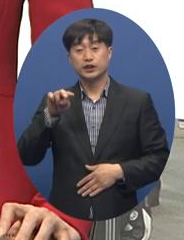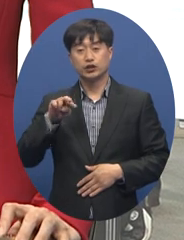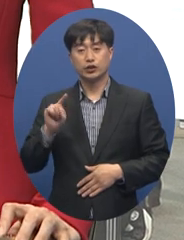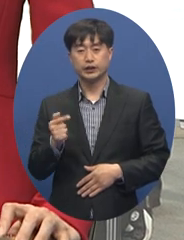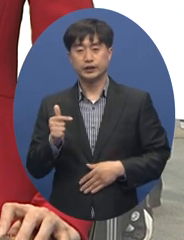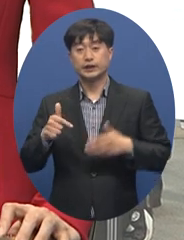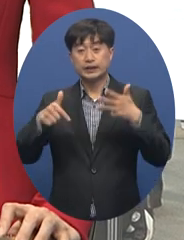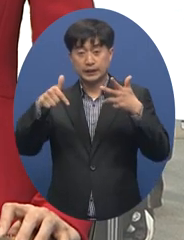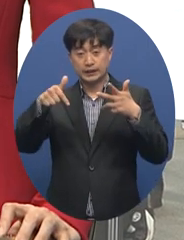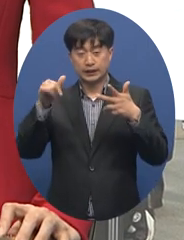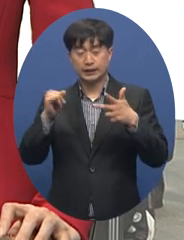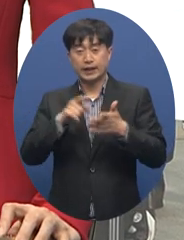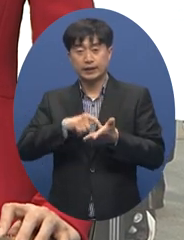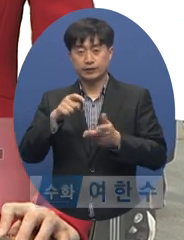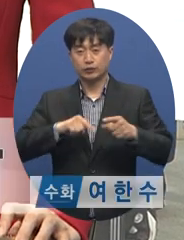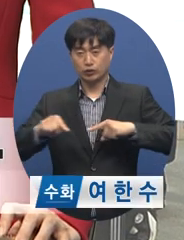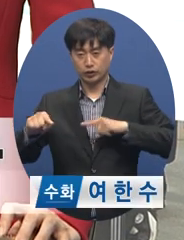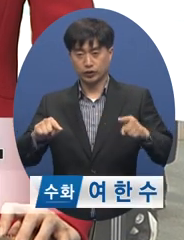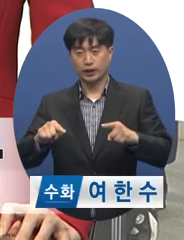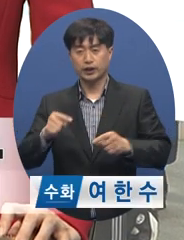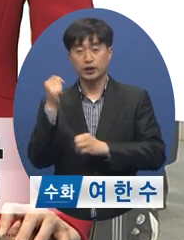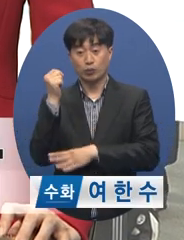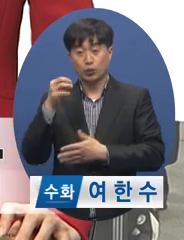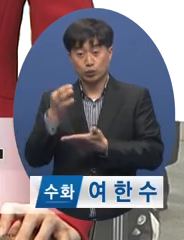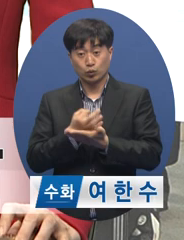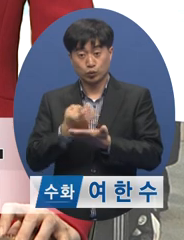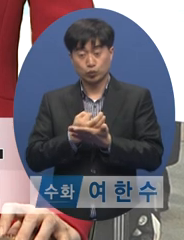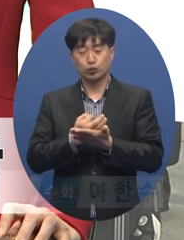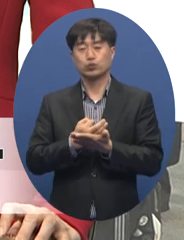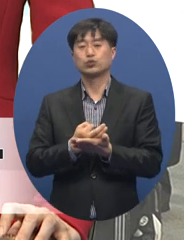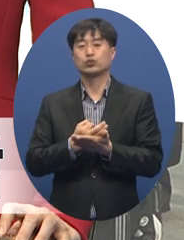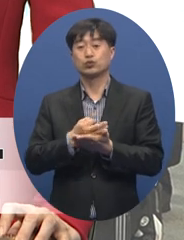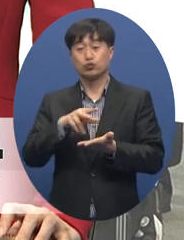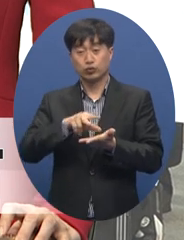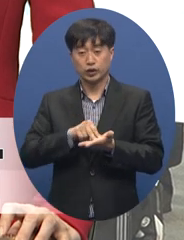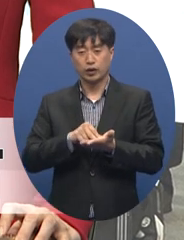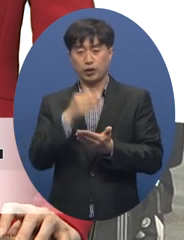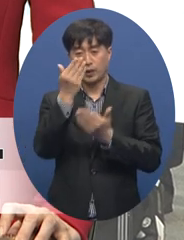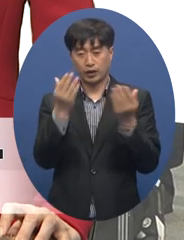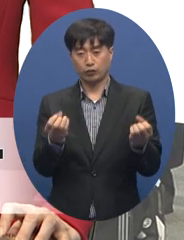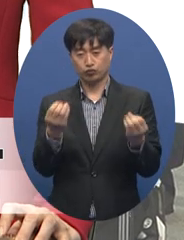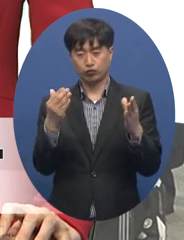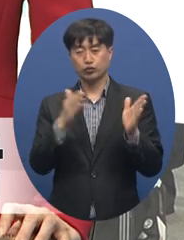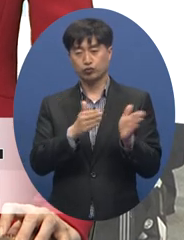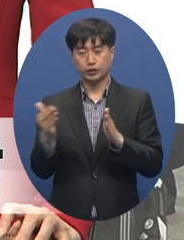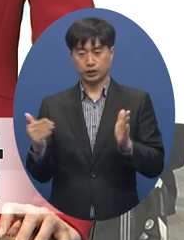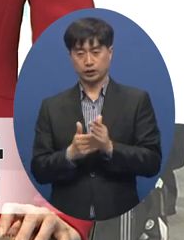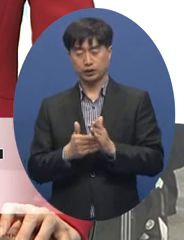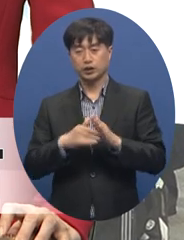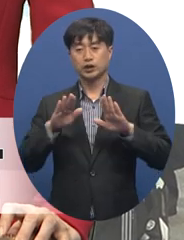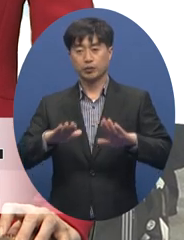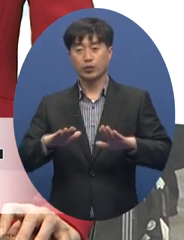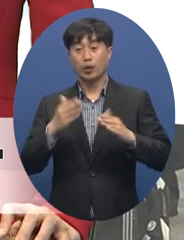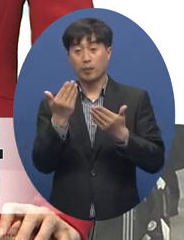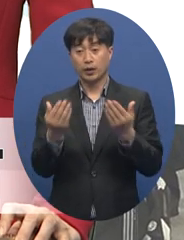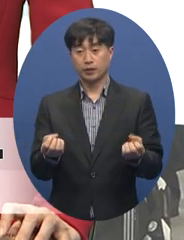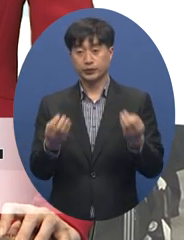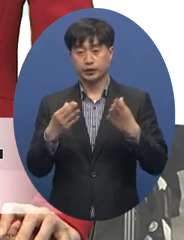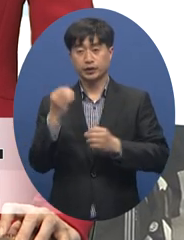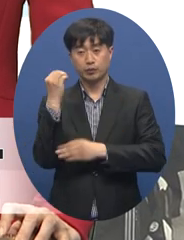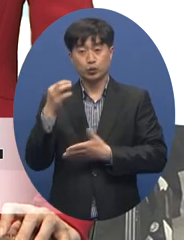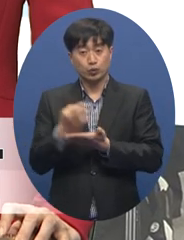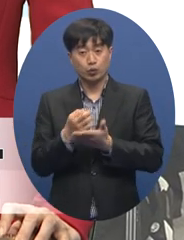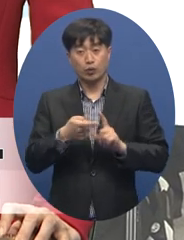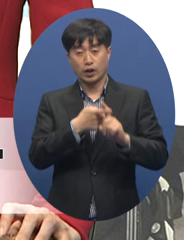민선책이 경기도의 핵심 정책 중 하나인 기본소득을 주제로 한 박람회가 준비를 끝마쳤습니다. 이번 박람회에선